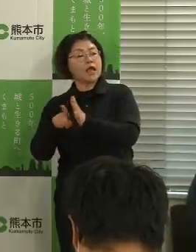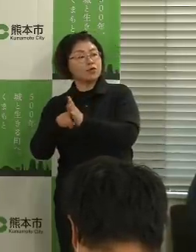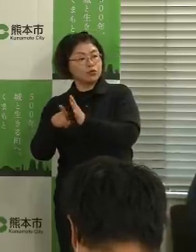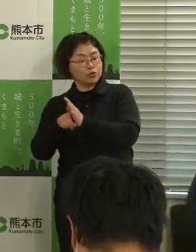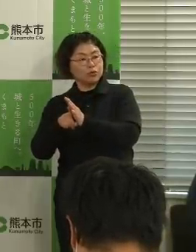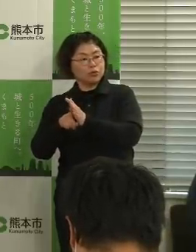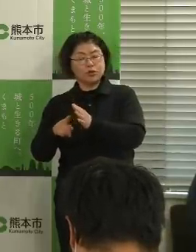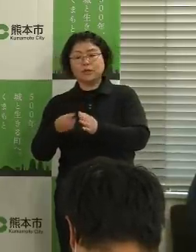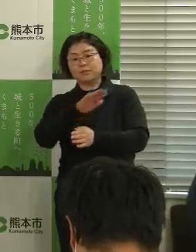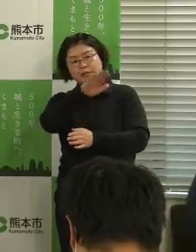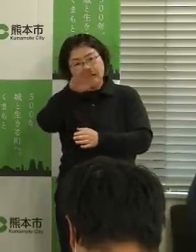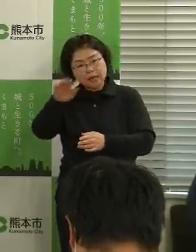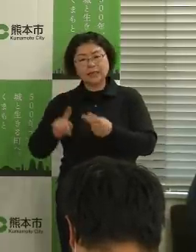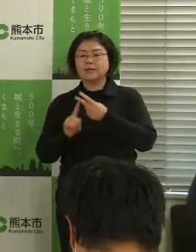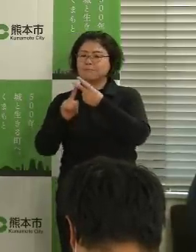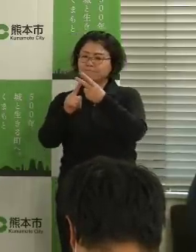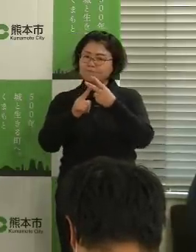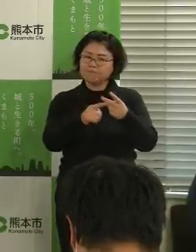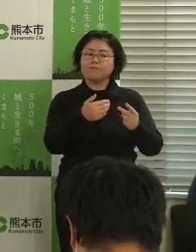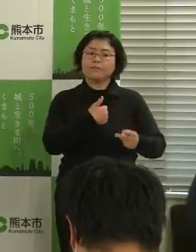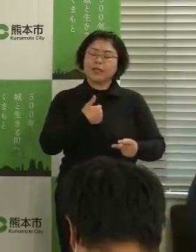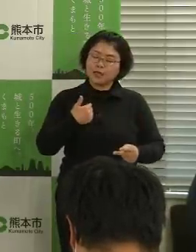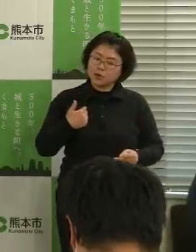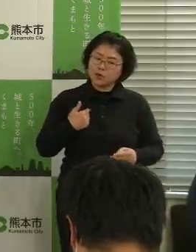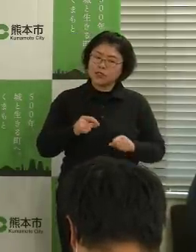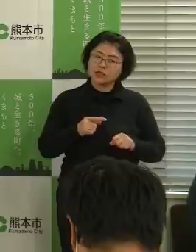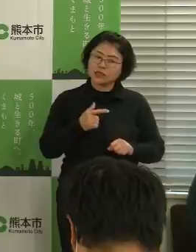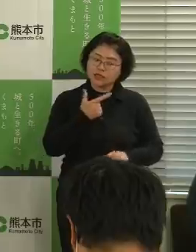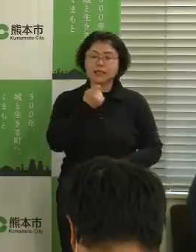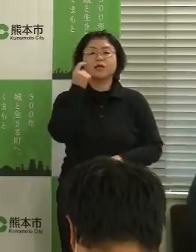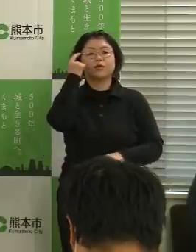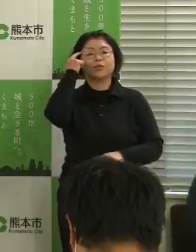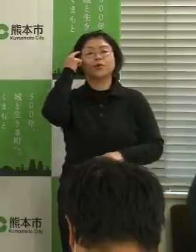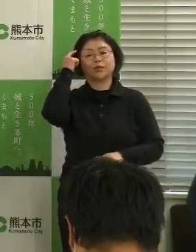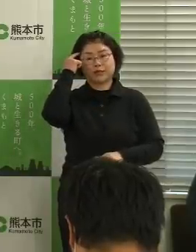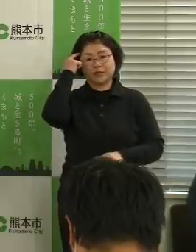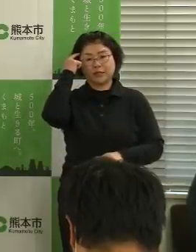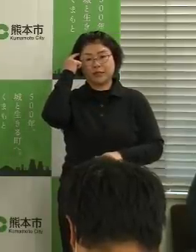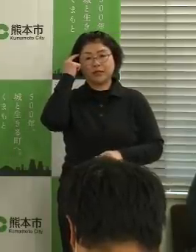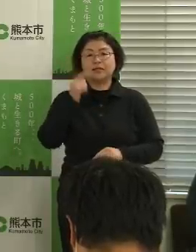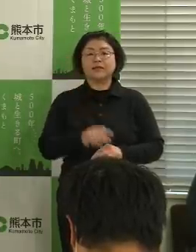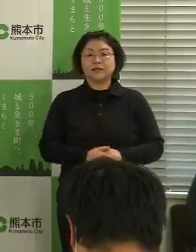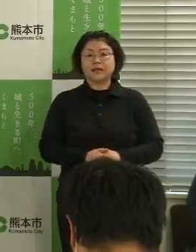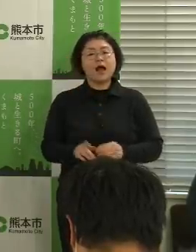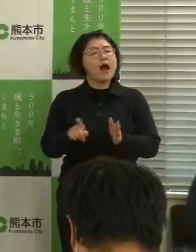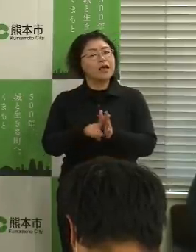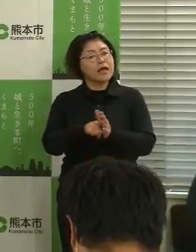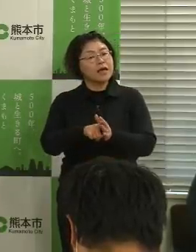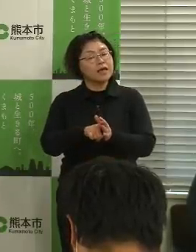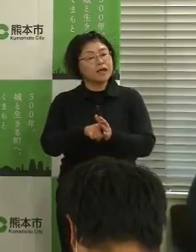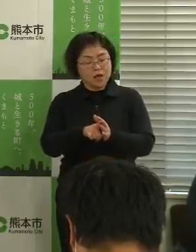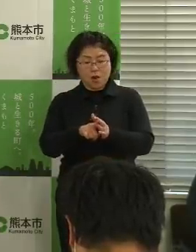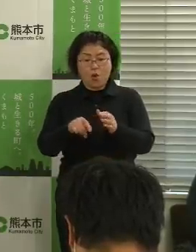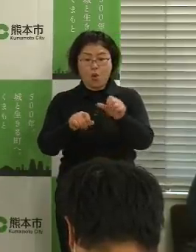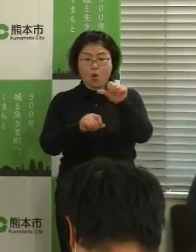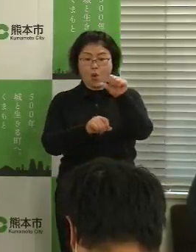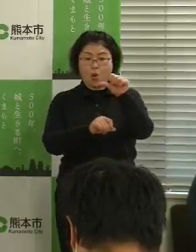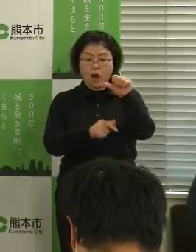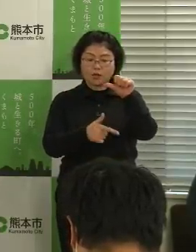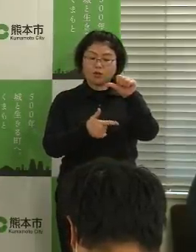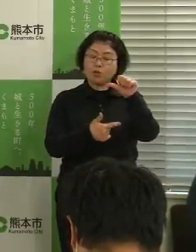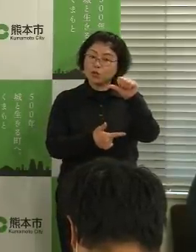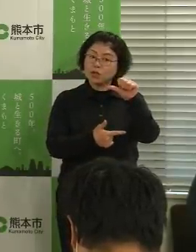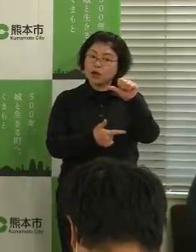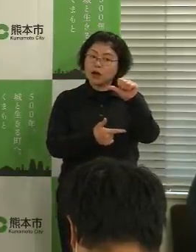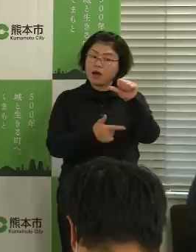申請書を皆さんにお届けできるようにしたいというふうに考えております。 早い時期、ゴールデンウィーク明けてなるべく早く。 そうです